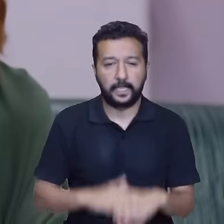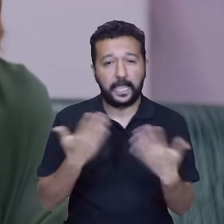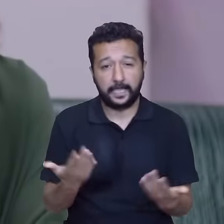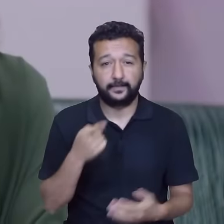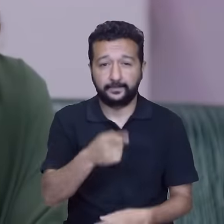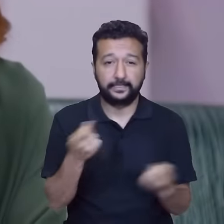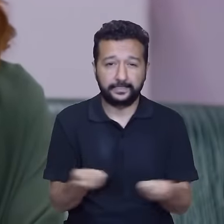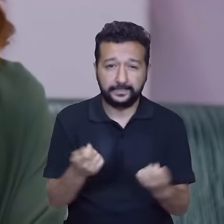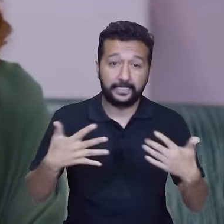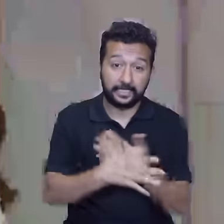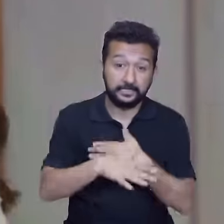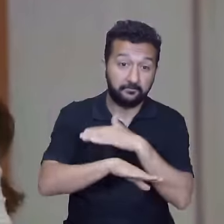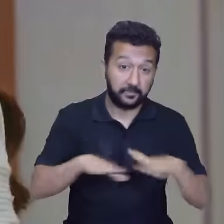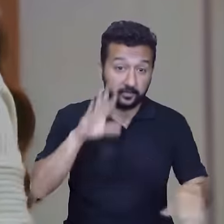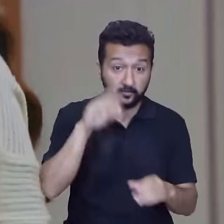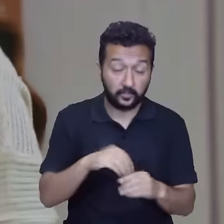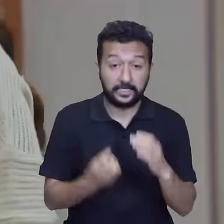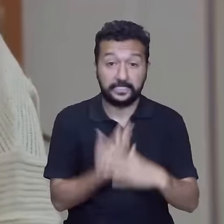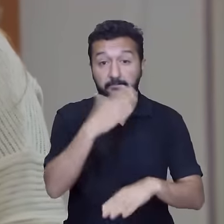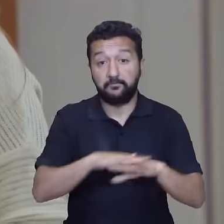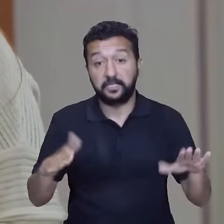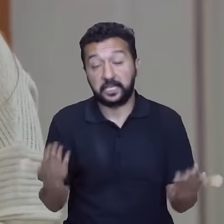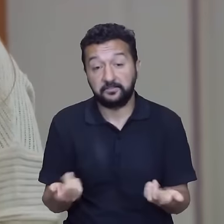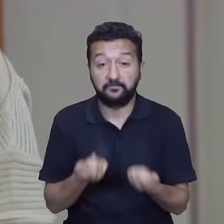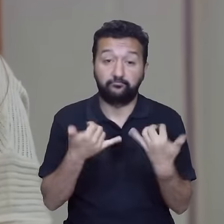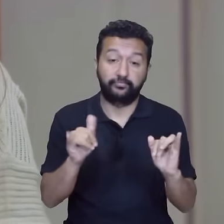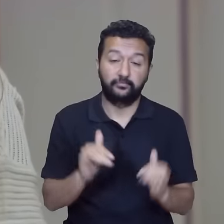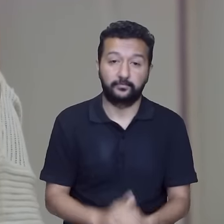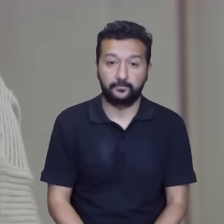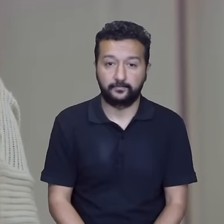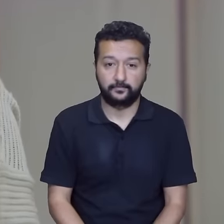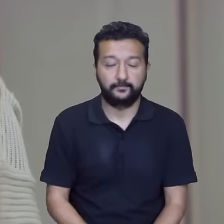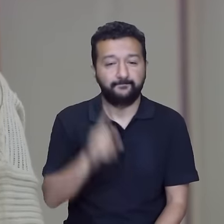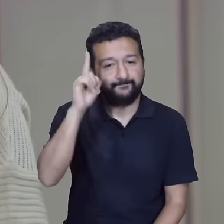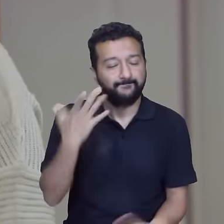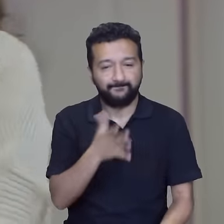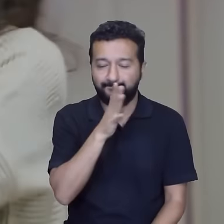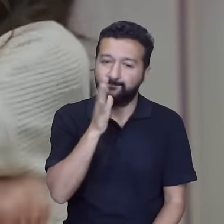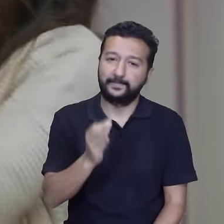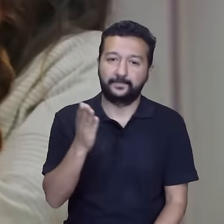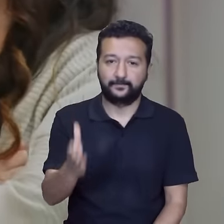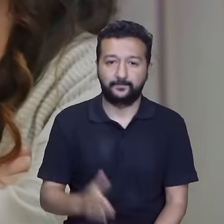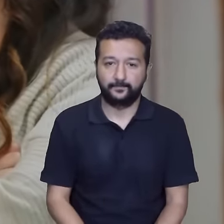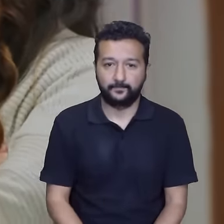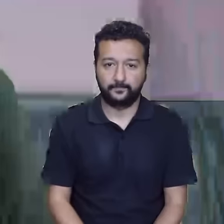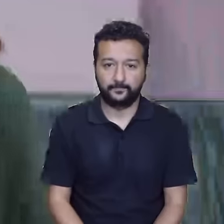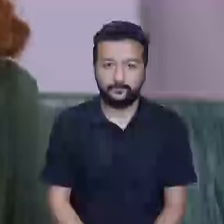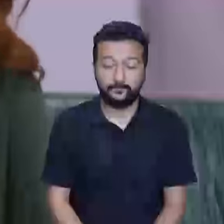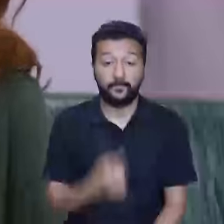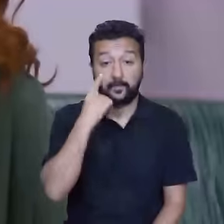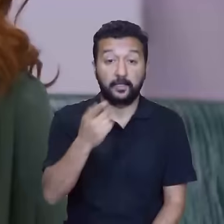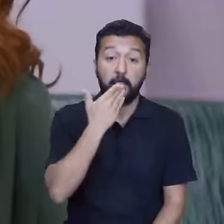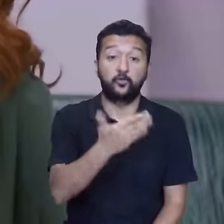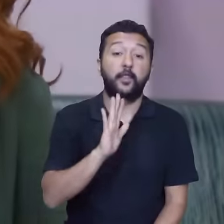Ay mesaileri gece mi biter? Sabah mı biter? Ay Allah bilir.